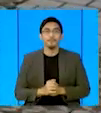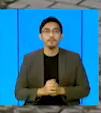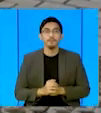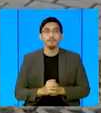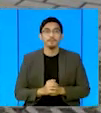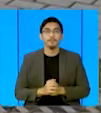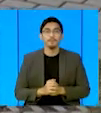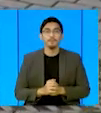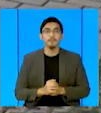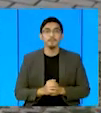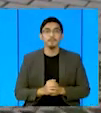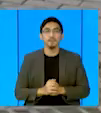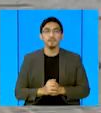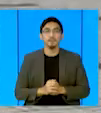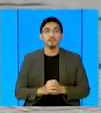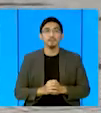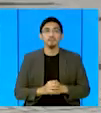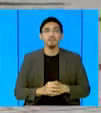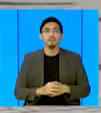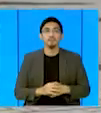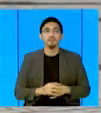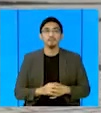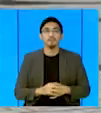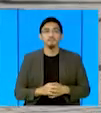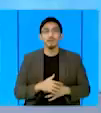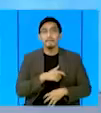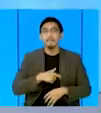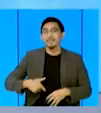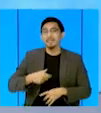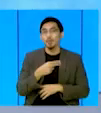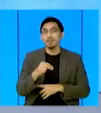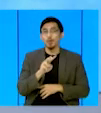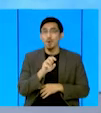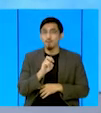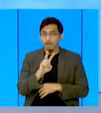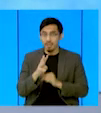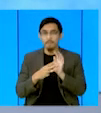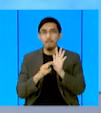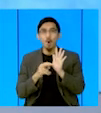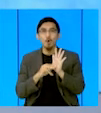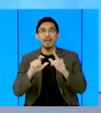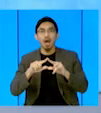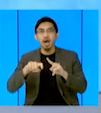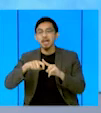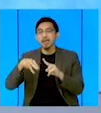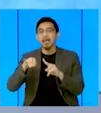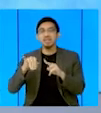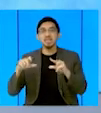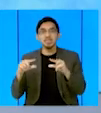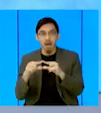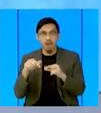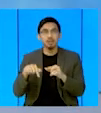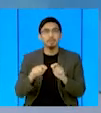Dari Boyolali, Jawa Tengah, Tahta Ramanta, iNews melaporkan. Selanjutnya pemirsa, Miss Indonesia 2004 Monica